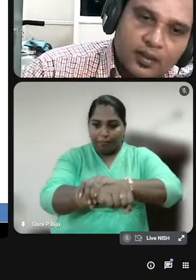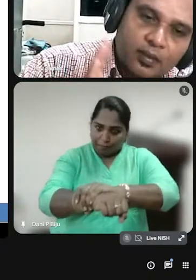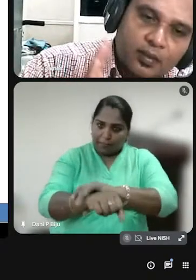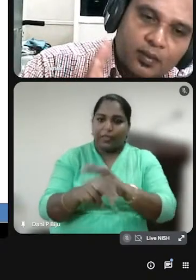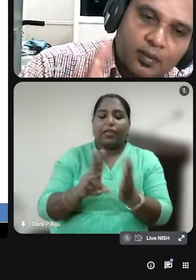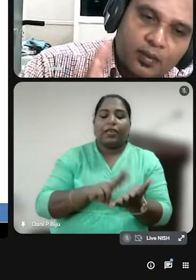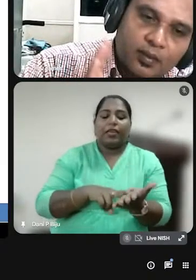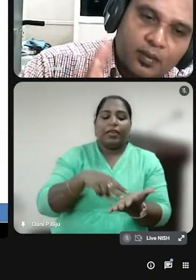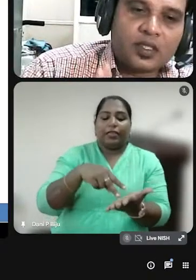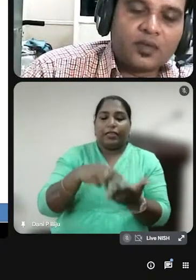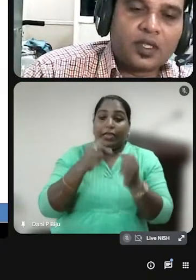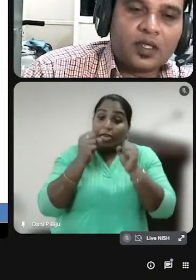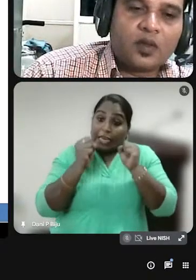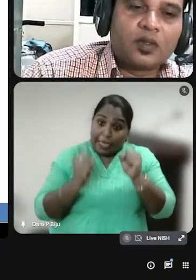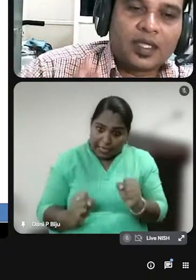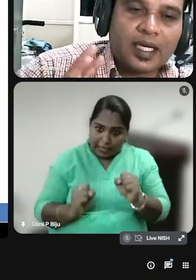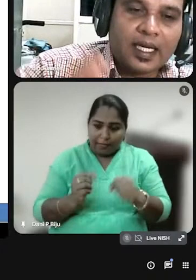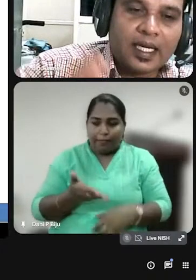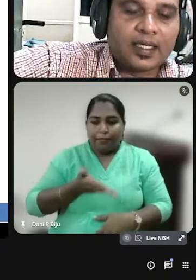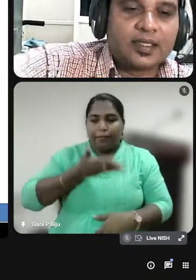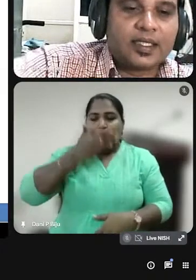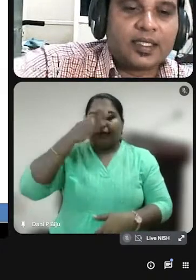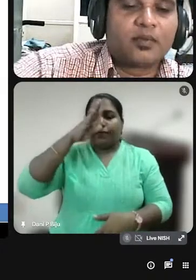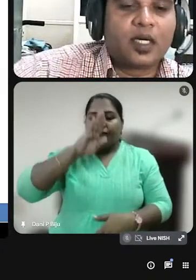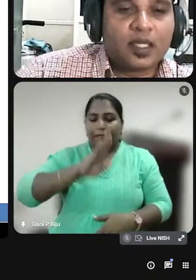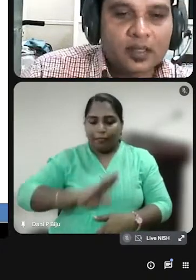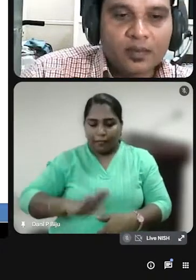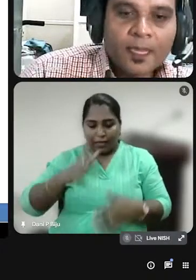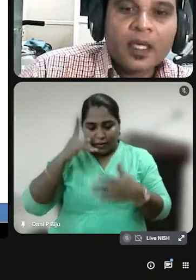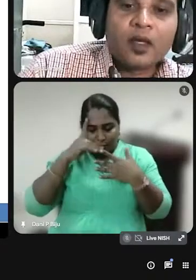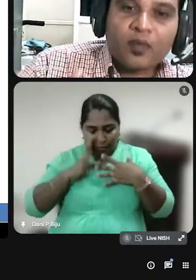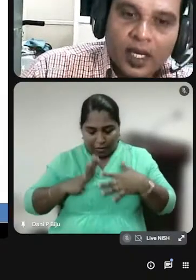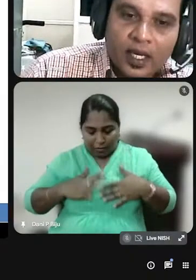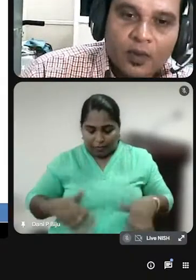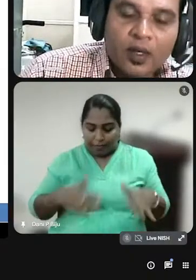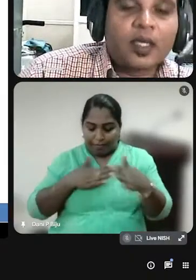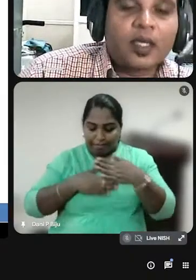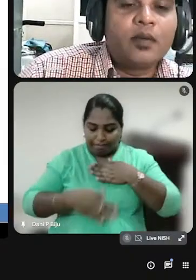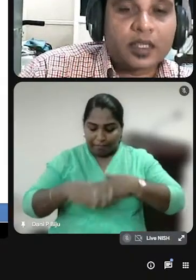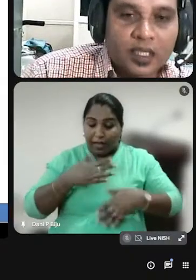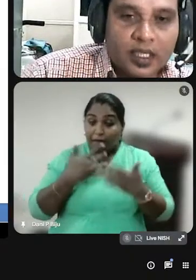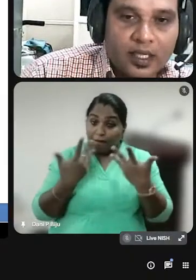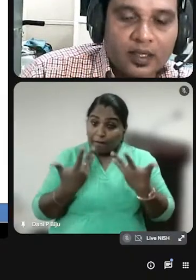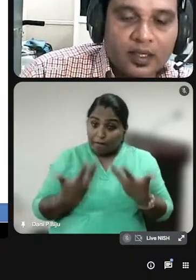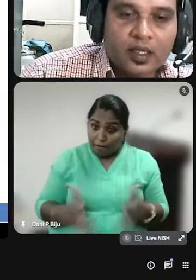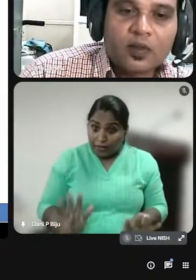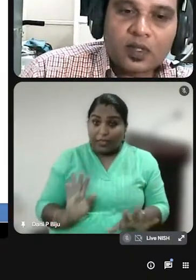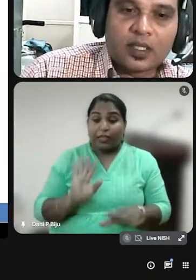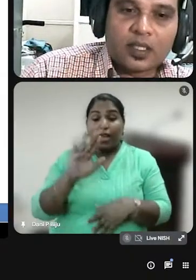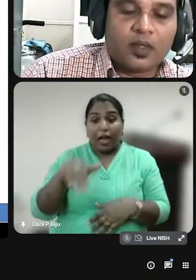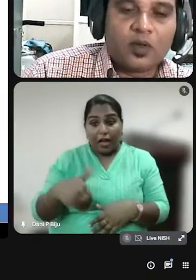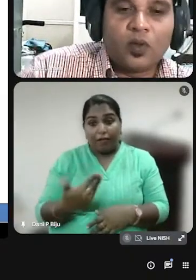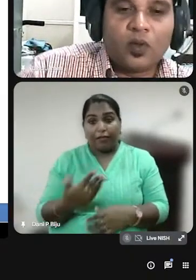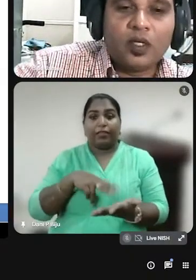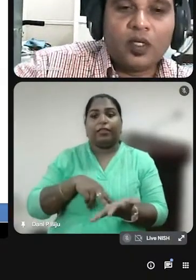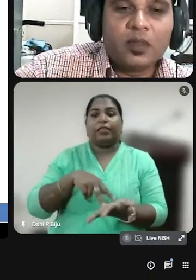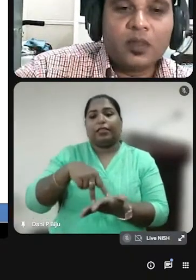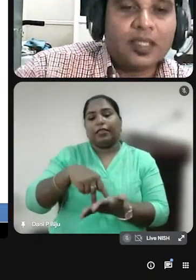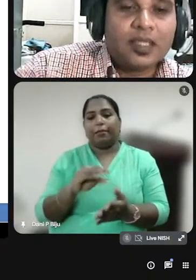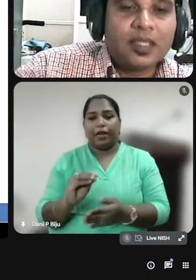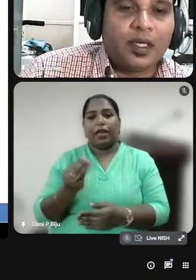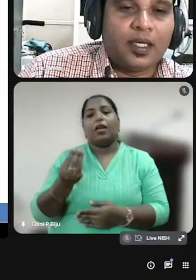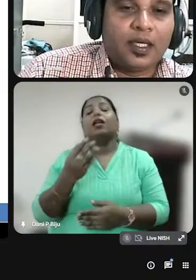എണീക്കിരുന്ന് നല്ലപോലെ ശ്വാസം വലിച്ചു വിട്ട് ഒന്ന് റിലാക്സ് ആയതിനു ശേഷം മാത്രം വ്യായാമമാണെങ്കിലും ഭക്ഷണം കഴിക്കുന്നതാണെങ്കിലും ഒക്കെ ചെയ്യാം.